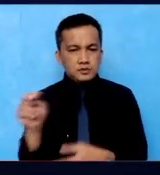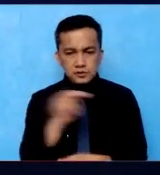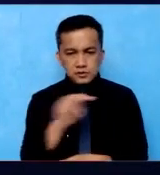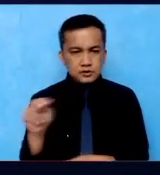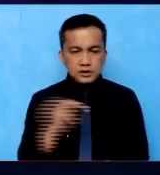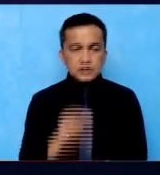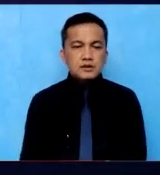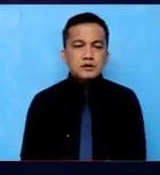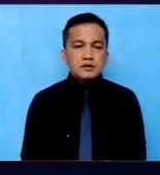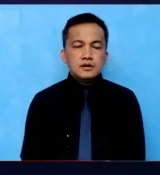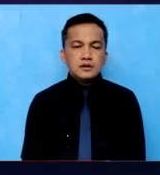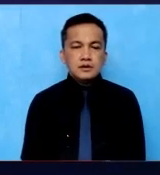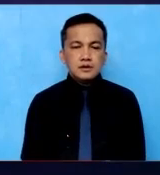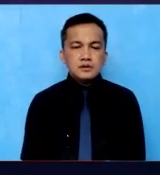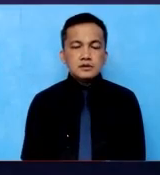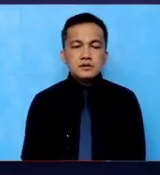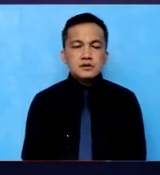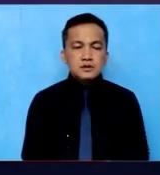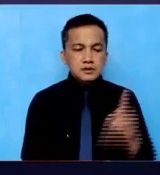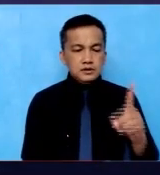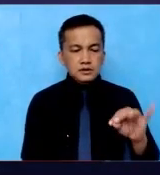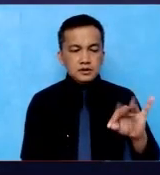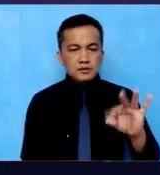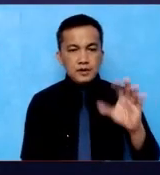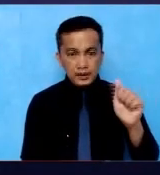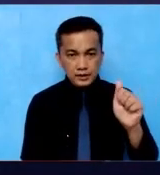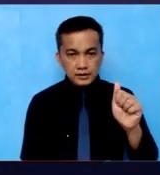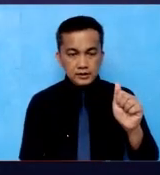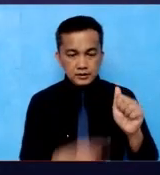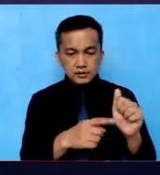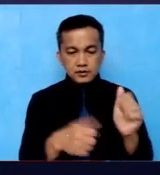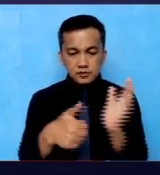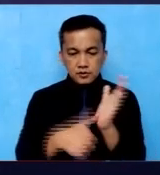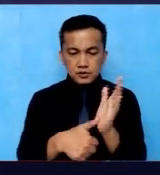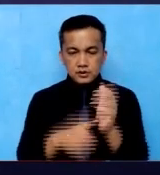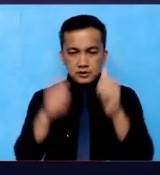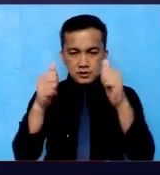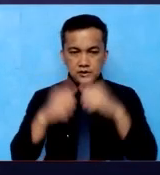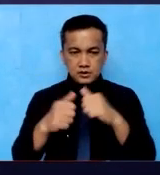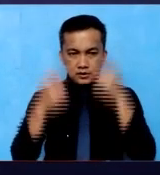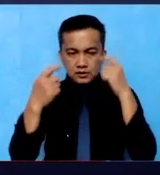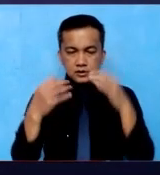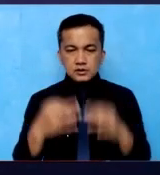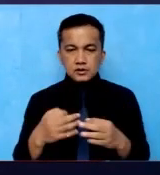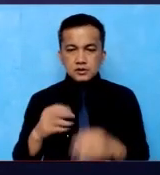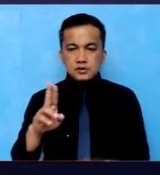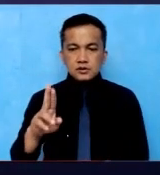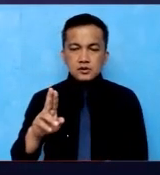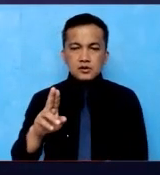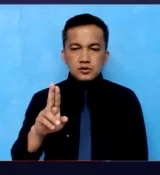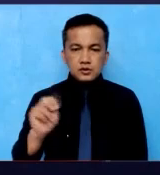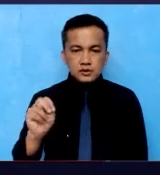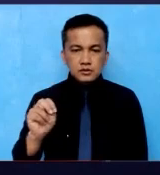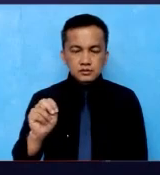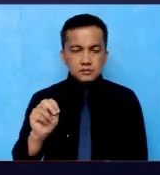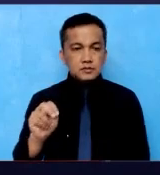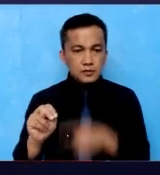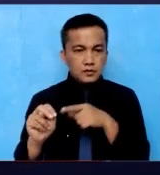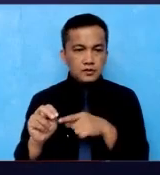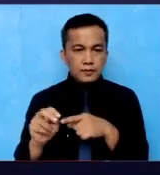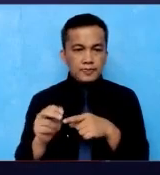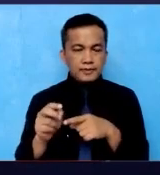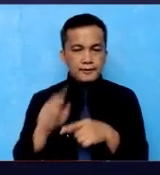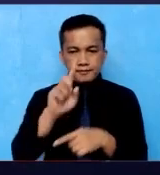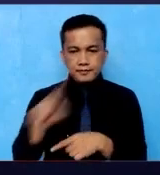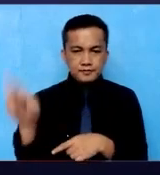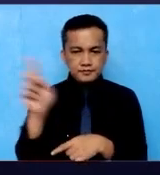Samantalang ang ating Department of Foreign Affairs, bumoto ngayon pabor sa resolusyon ng United Nations General Assembly ang pagkondena